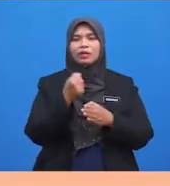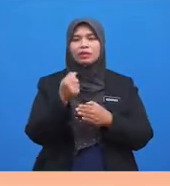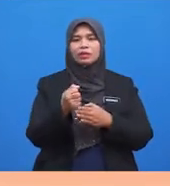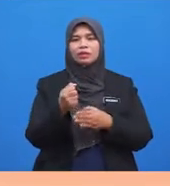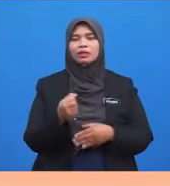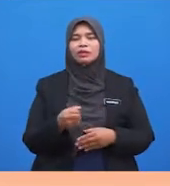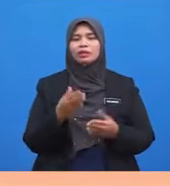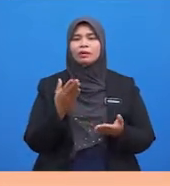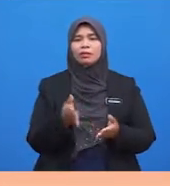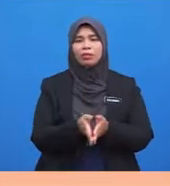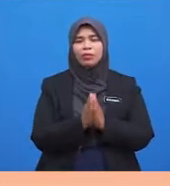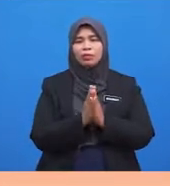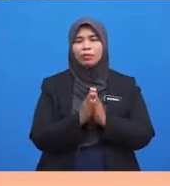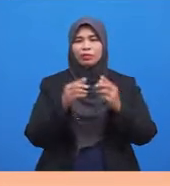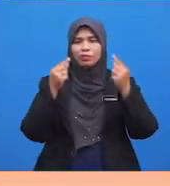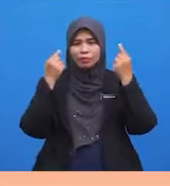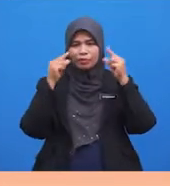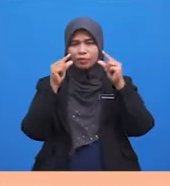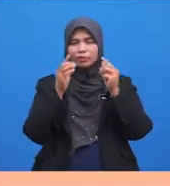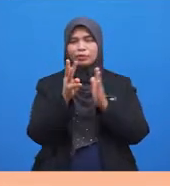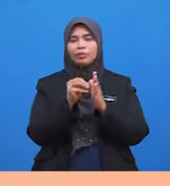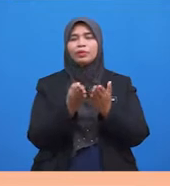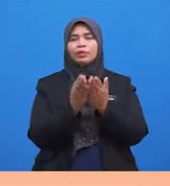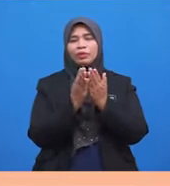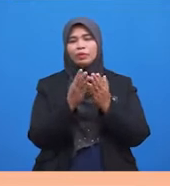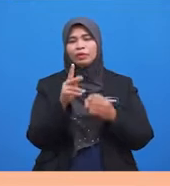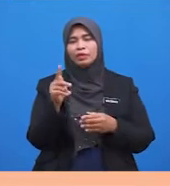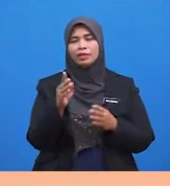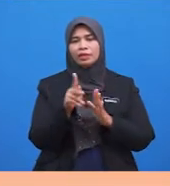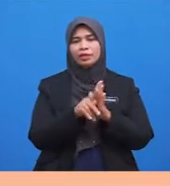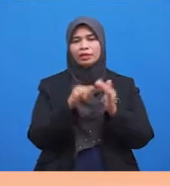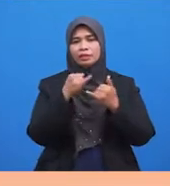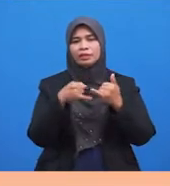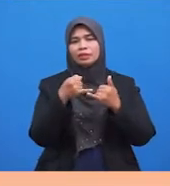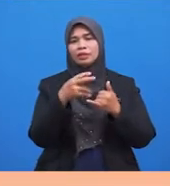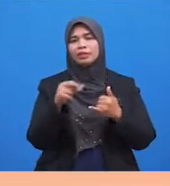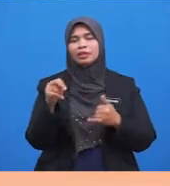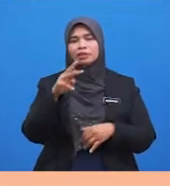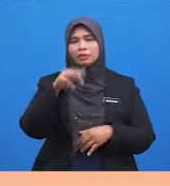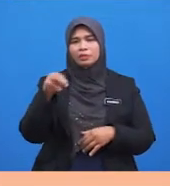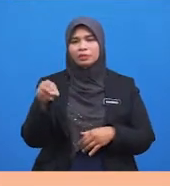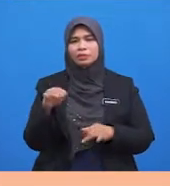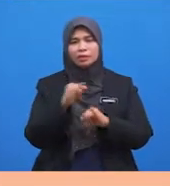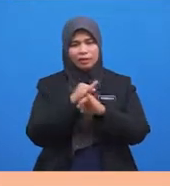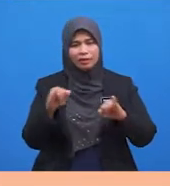atau mohon guru mendoakan kejayaan murid-murid. Jangan